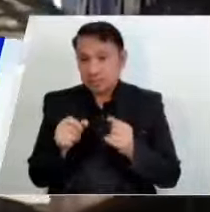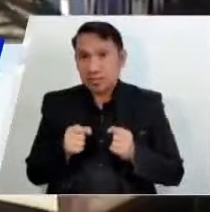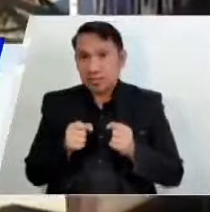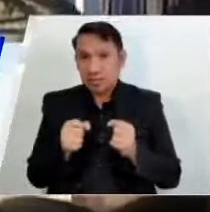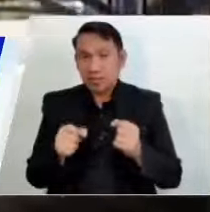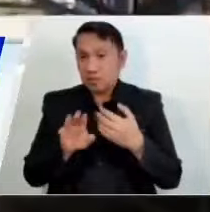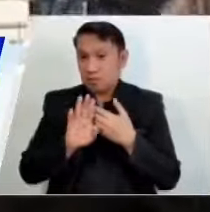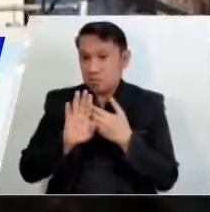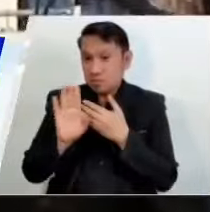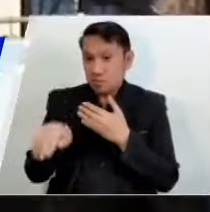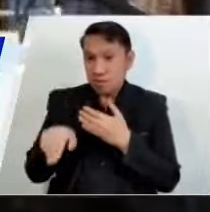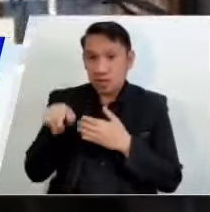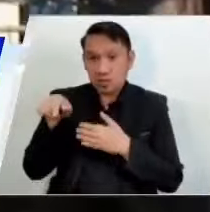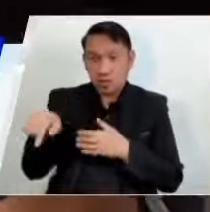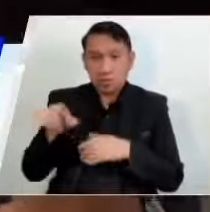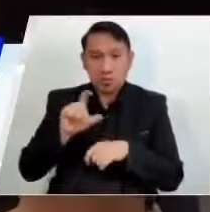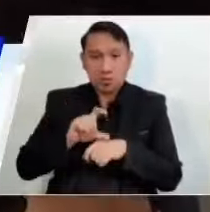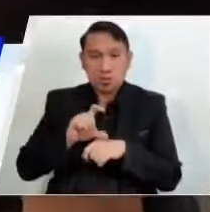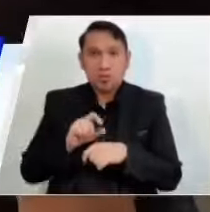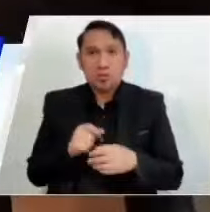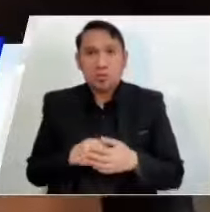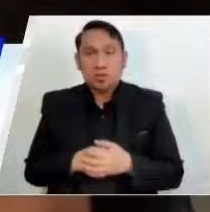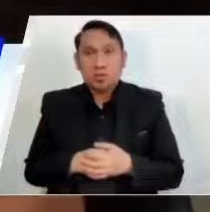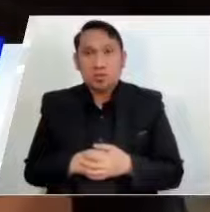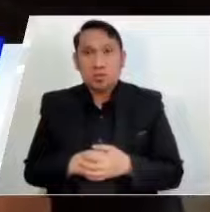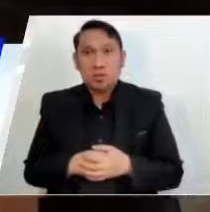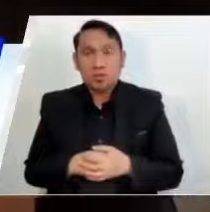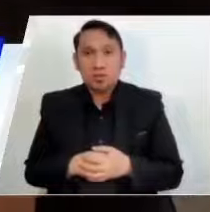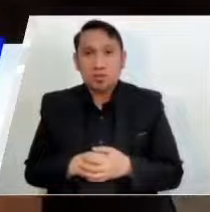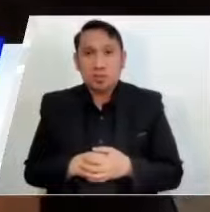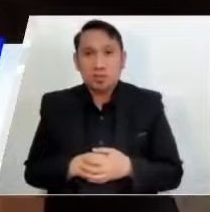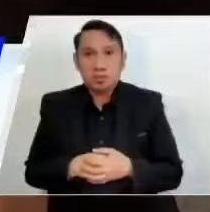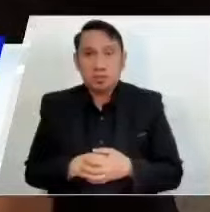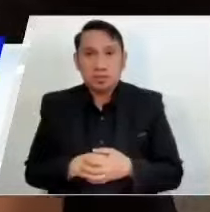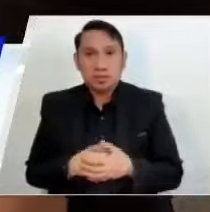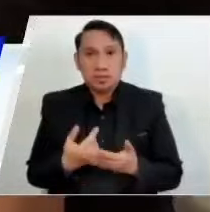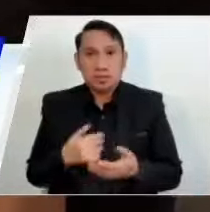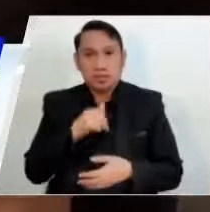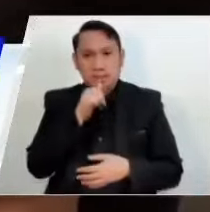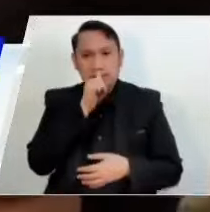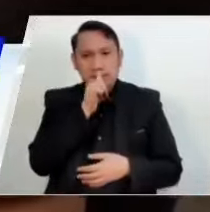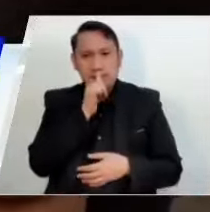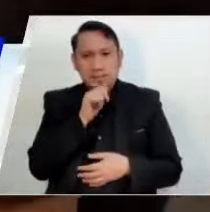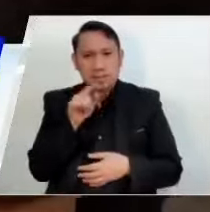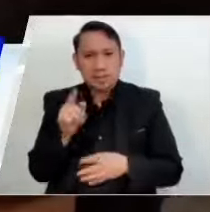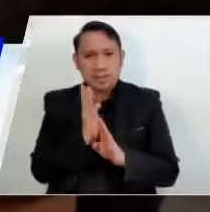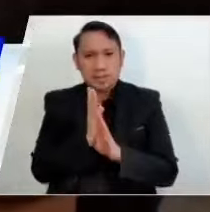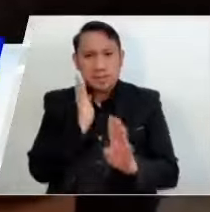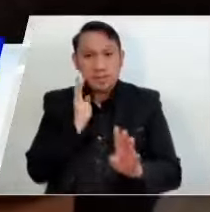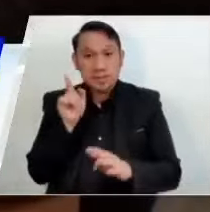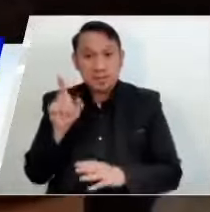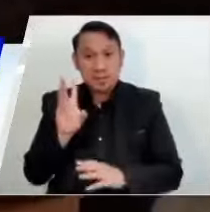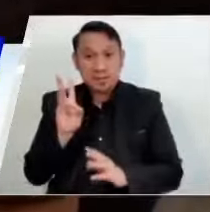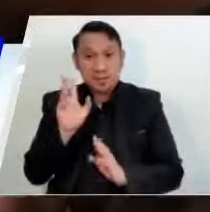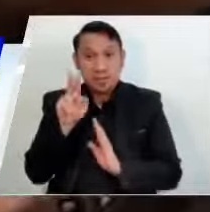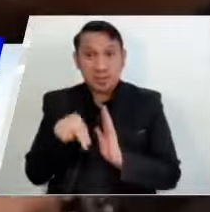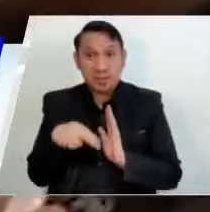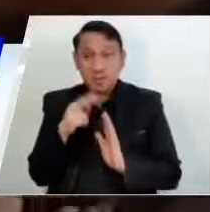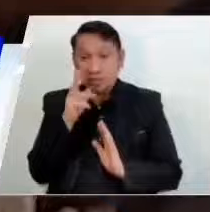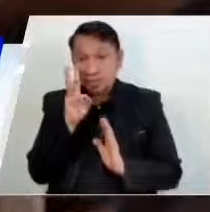Plaza Miranda at ng Quiapo Church. Isa sa mga matiyagang pumila si Berlinda Baredo at 6 na taong gulang na anak na si